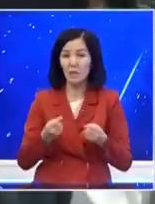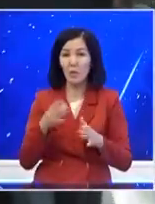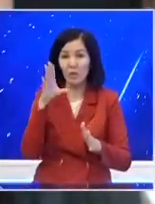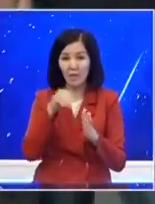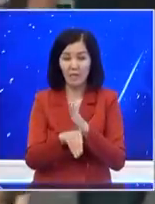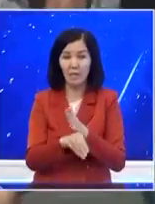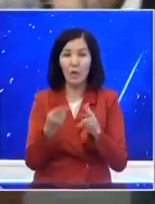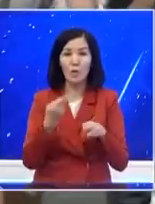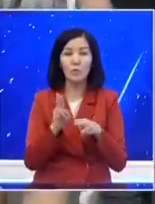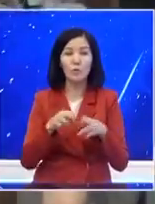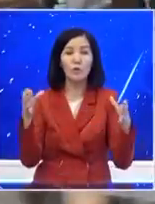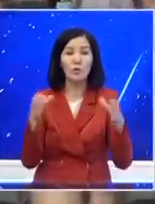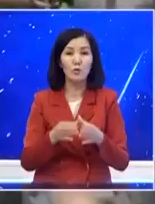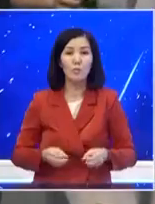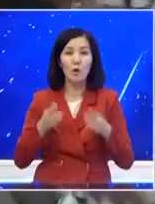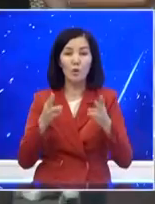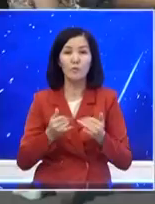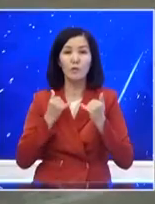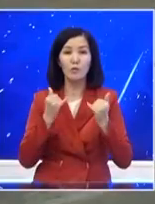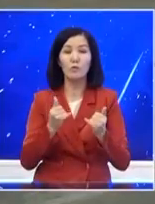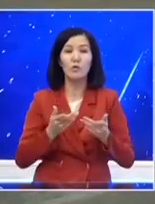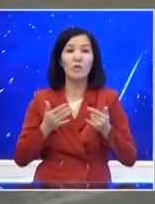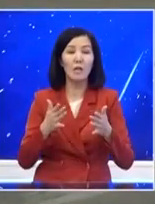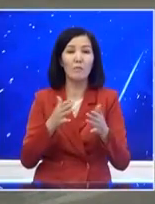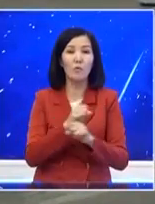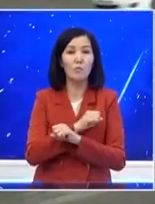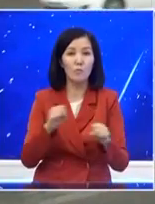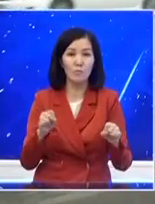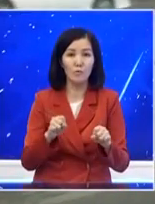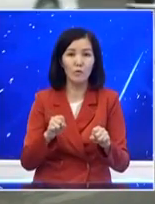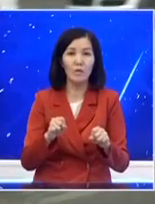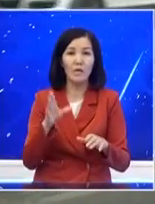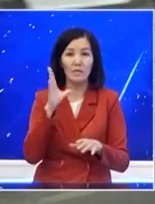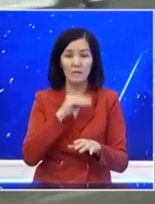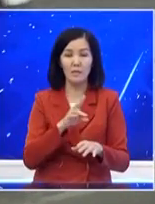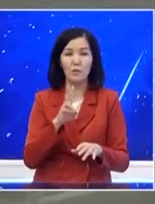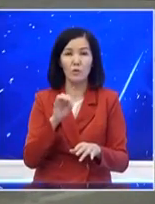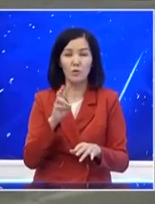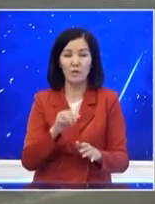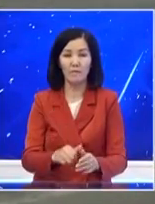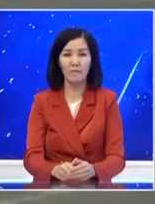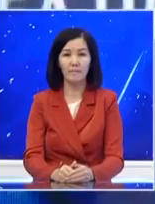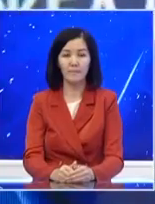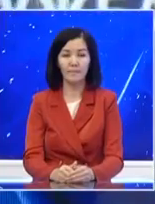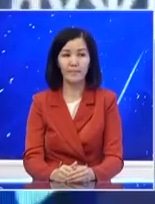да кіреді. Сондықтан ұжым қауіпсіздігі үшін осындай талап қоюы мүмкін деді Біржан Нұрымбетов.